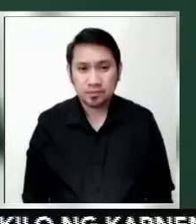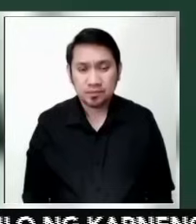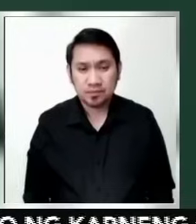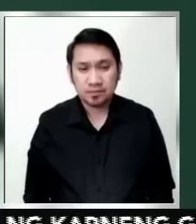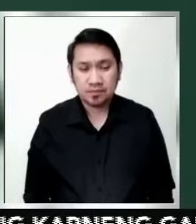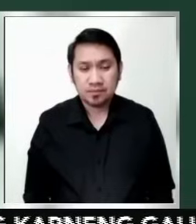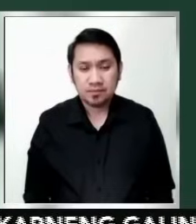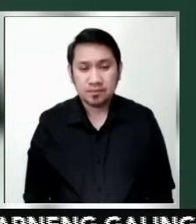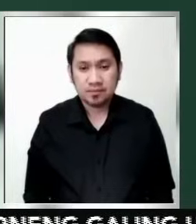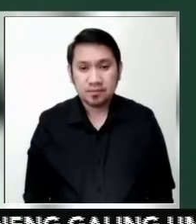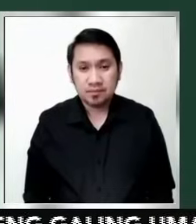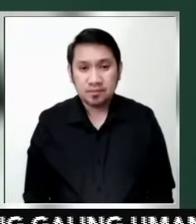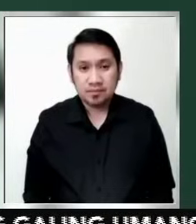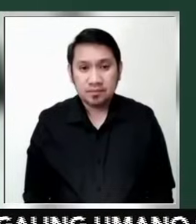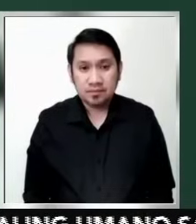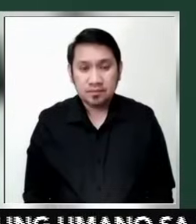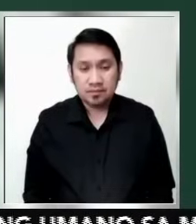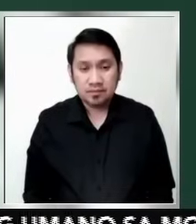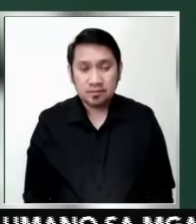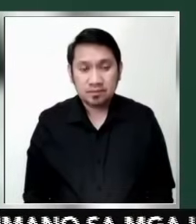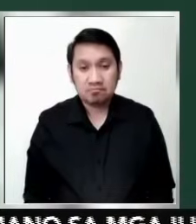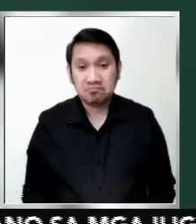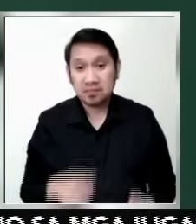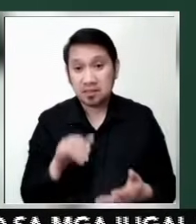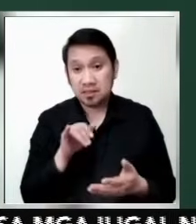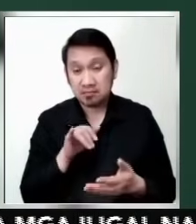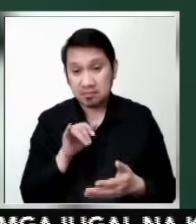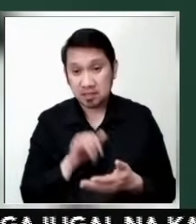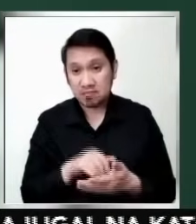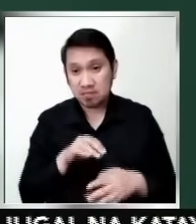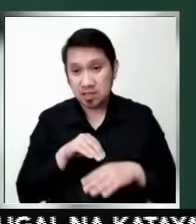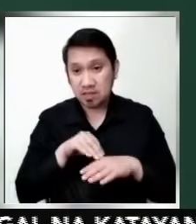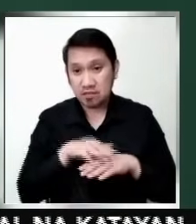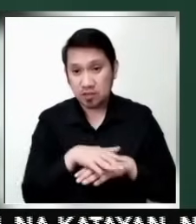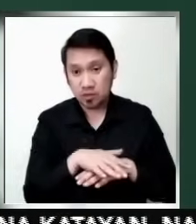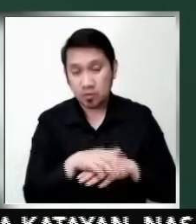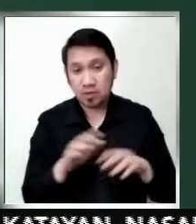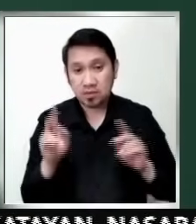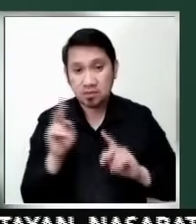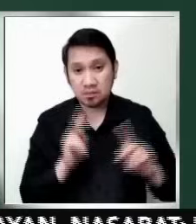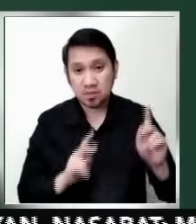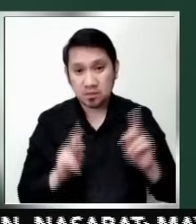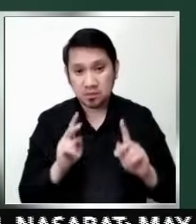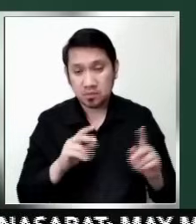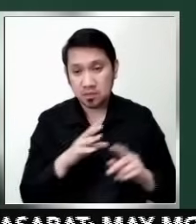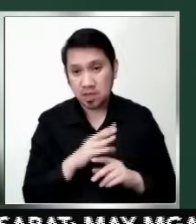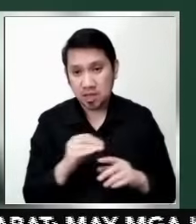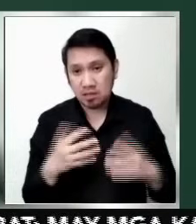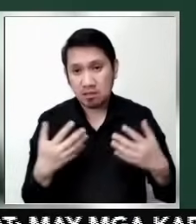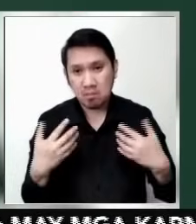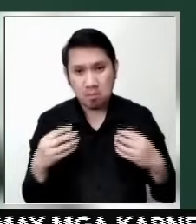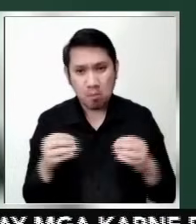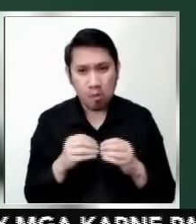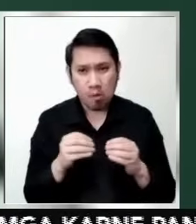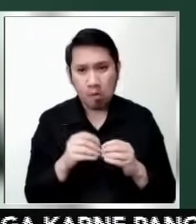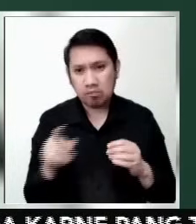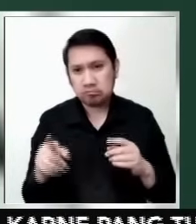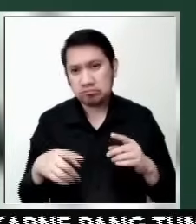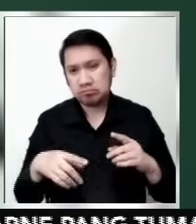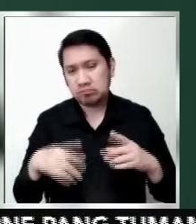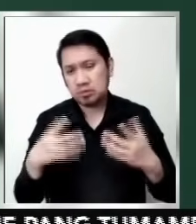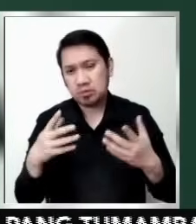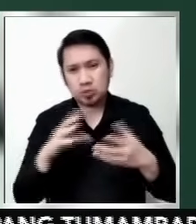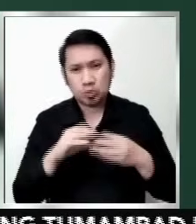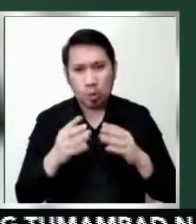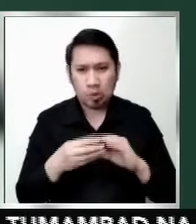perz it can influence people and may generate public opinion it is therefore important